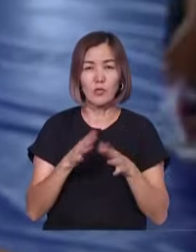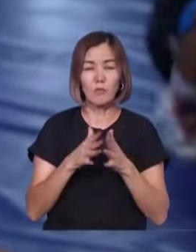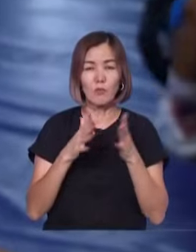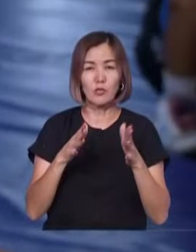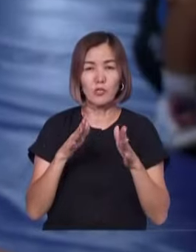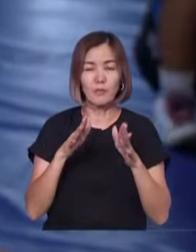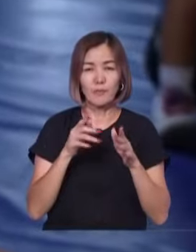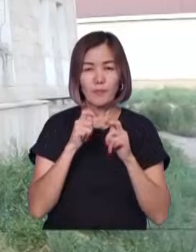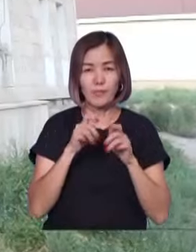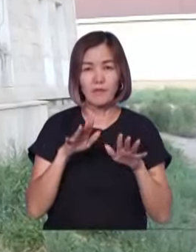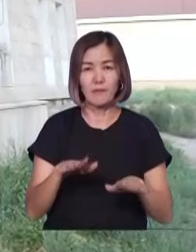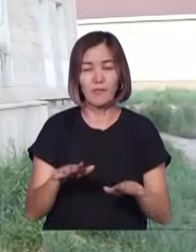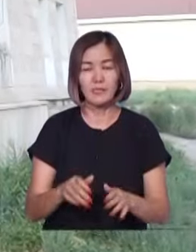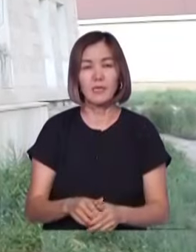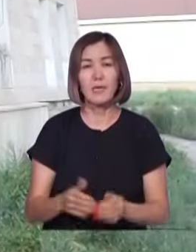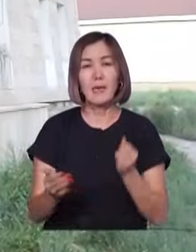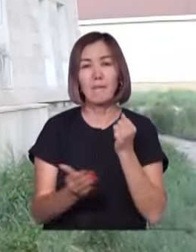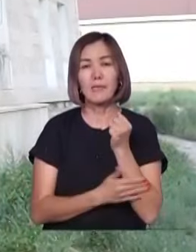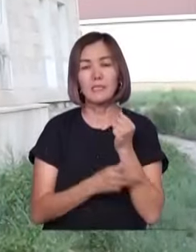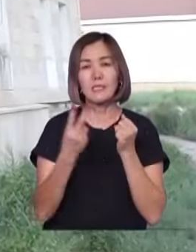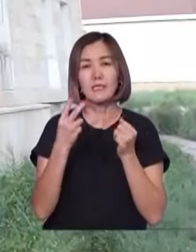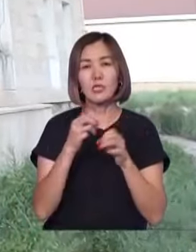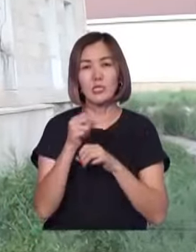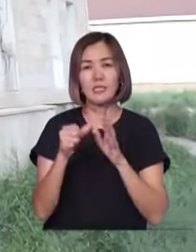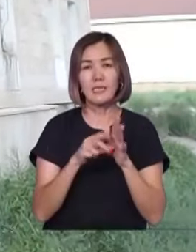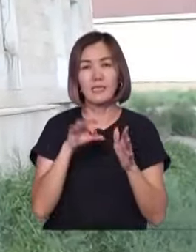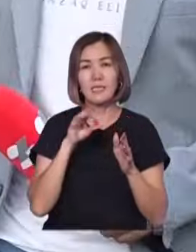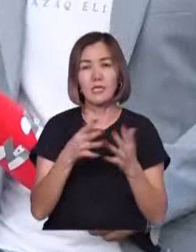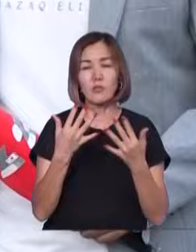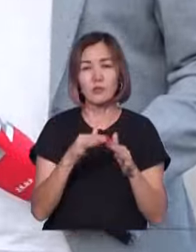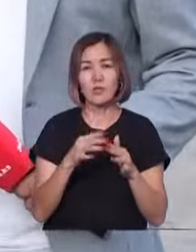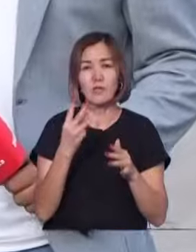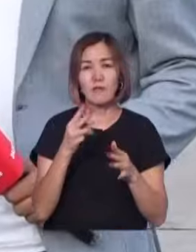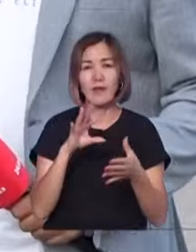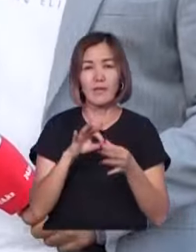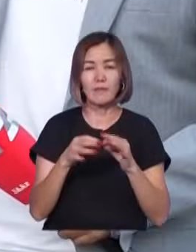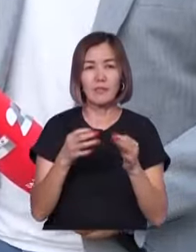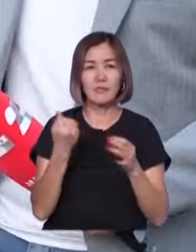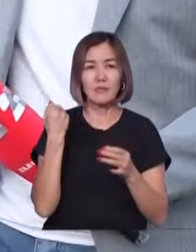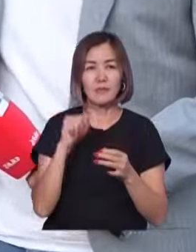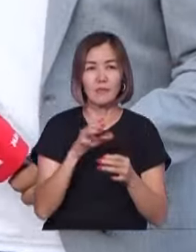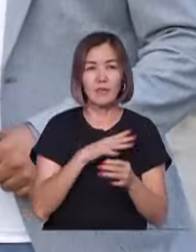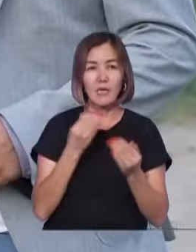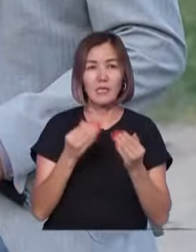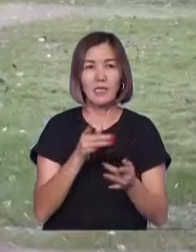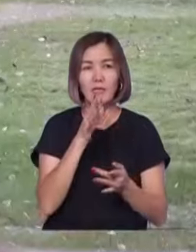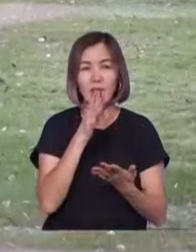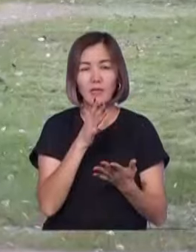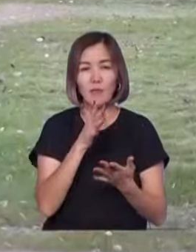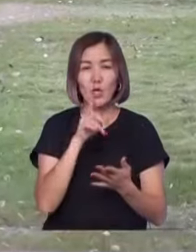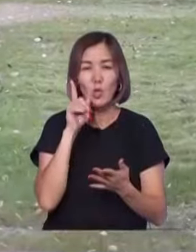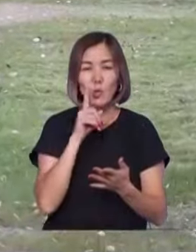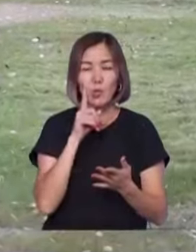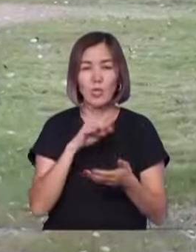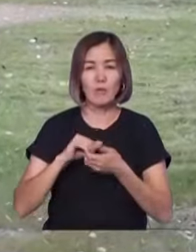мест в нашей стране за последние 16 лет из села ушарал вышли два олимпийских призёрам юные